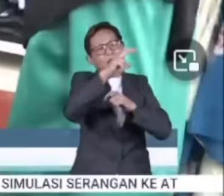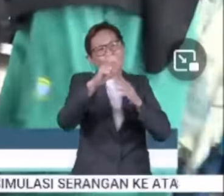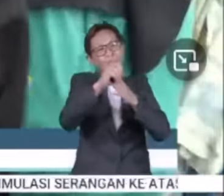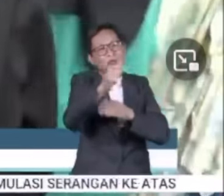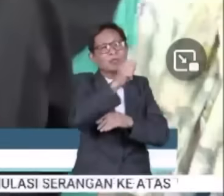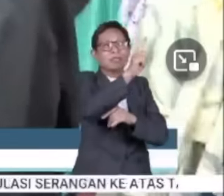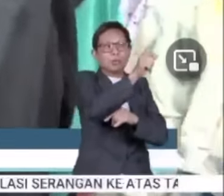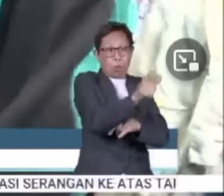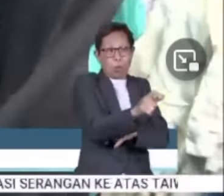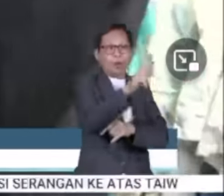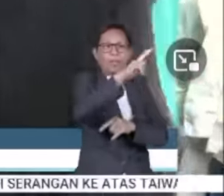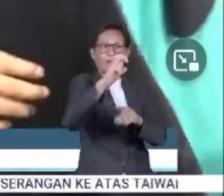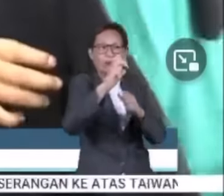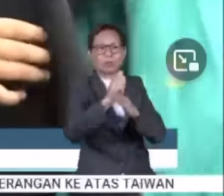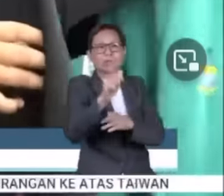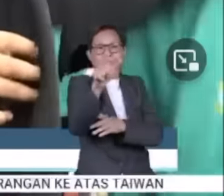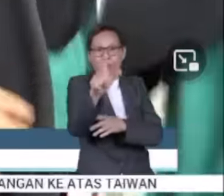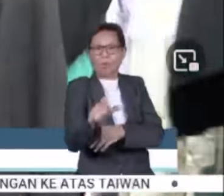RM300.